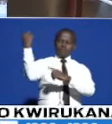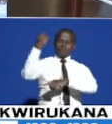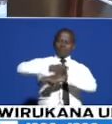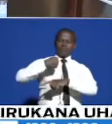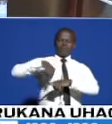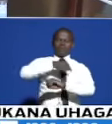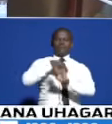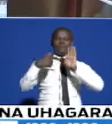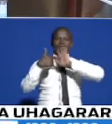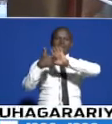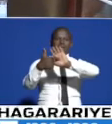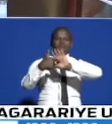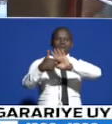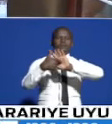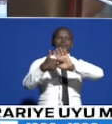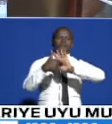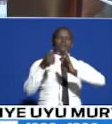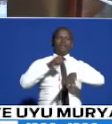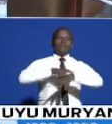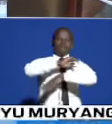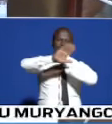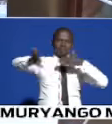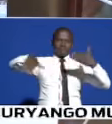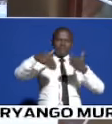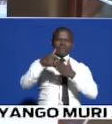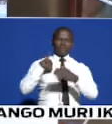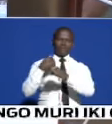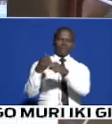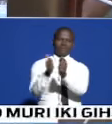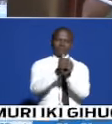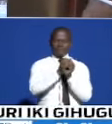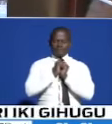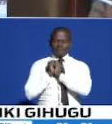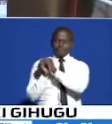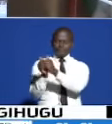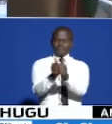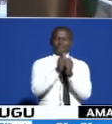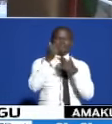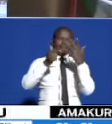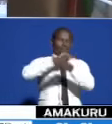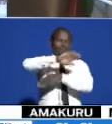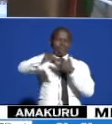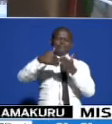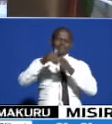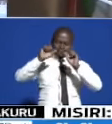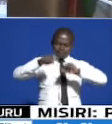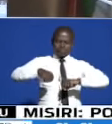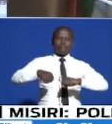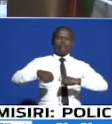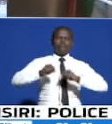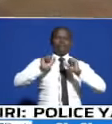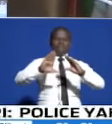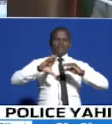ni ikimenyetso kigaragaza ko igihe cyose twasenyeye umugozi umwe byose bishoboka.